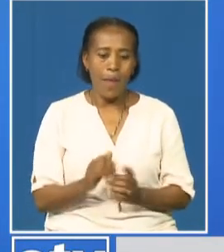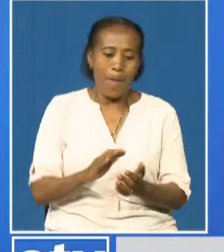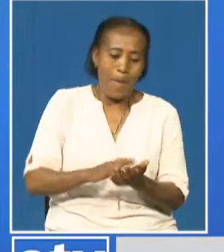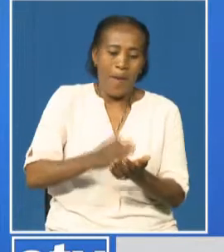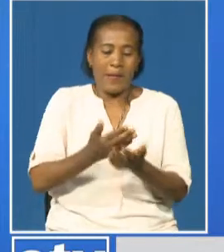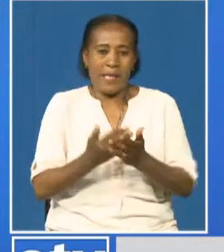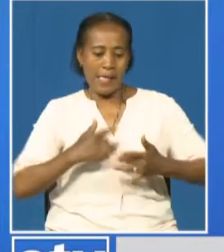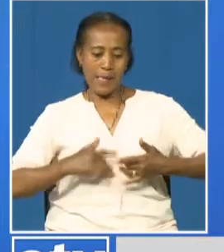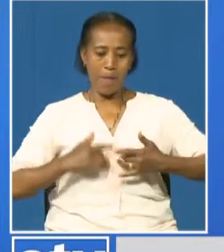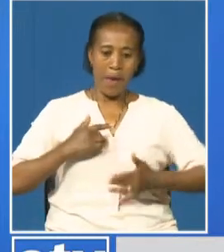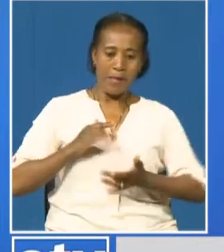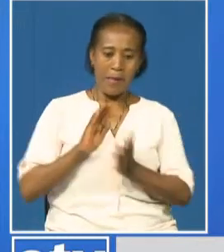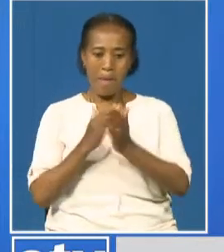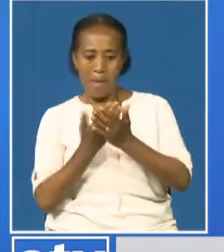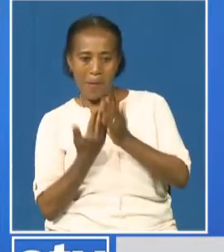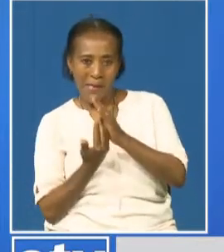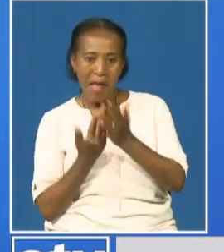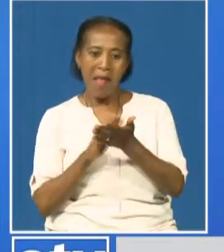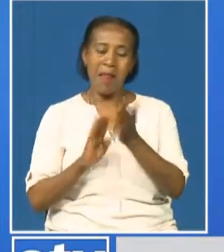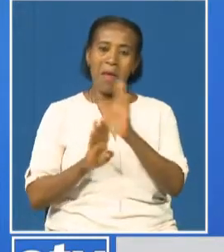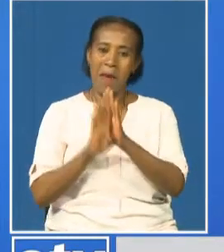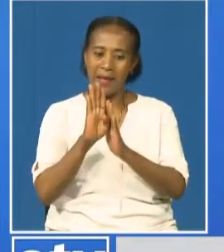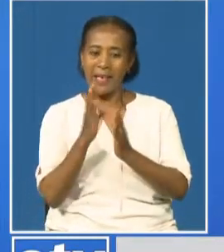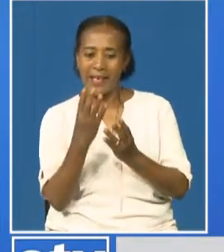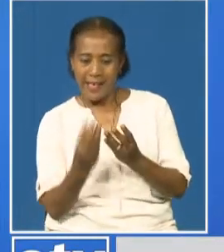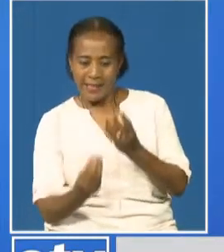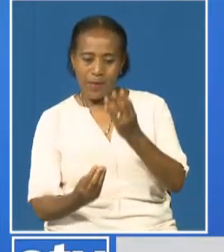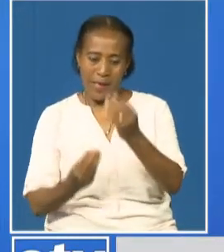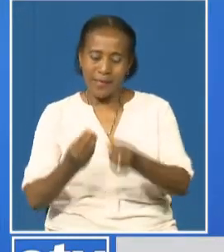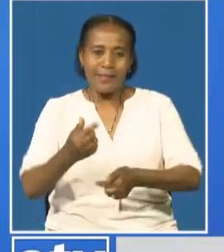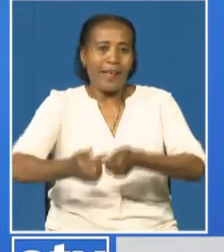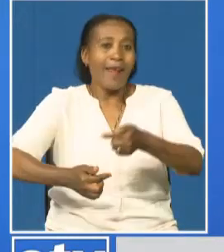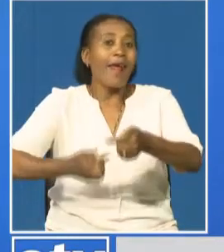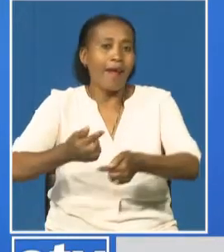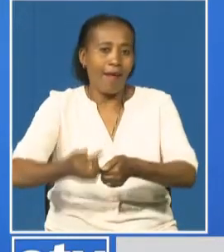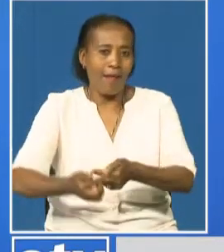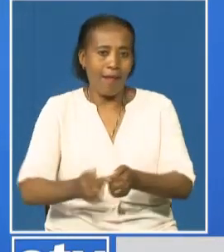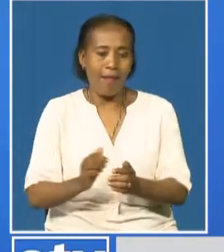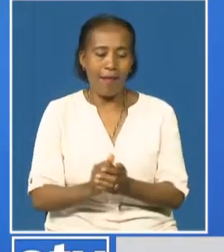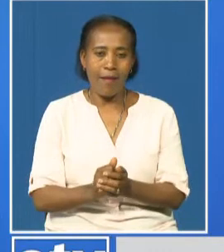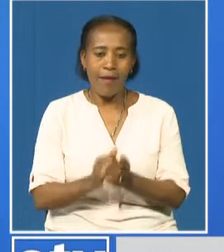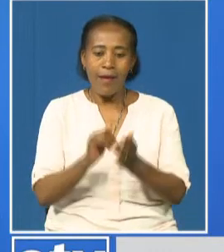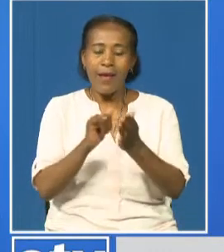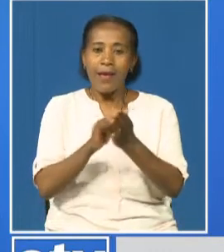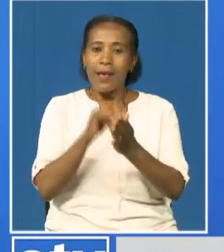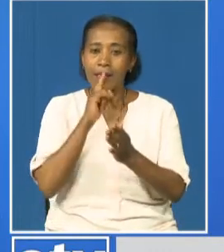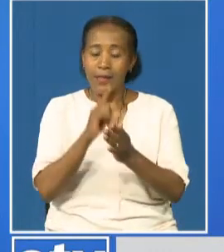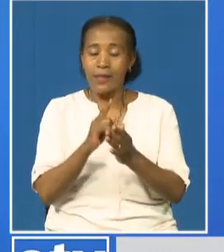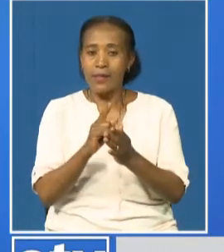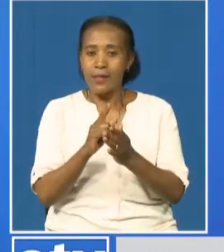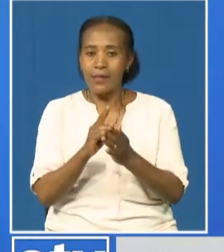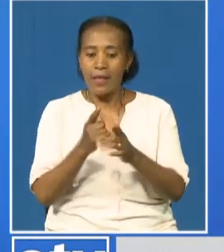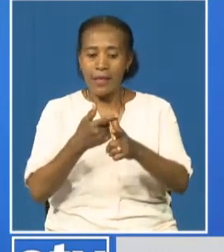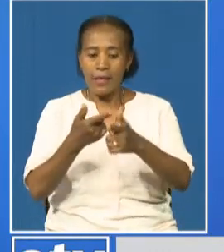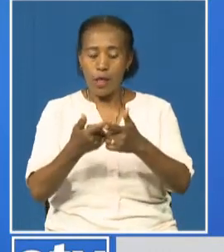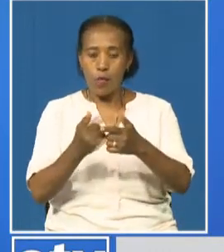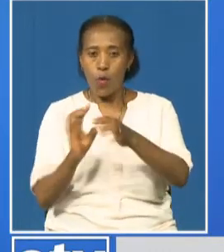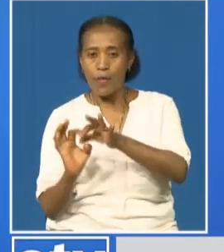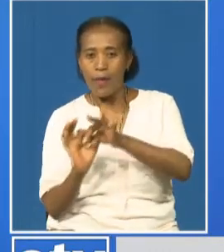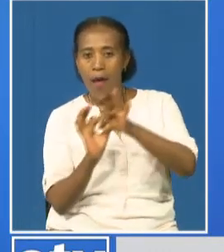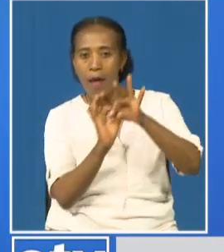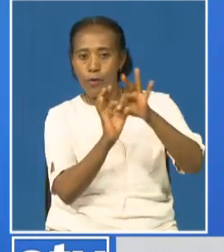መብሰል በስሜት መብሰል ማደግም ቀስ በቀስ ይሄዳል። ከዚህ ተለይ ደግሞ